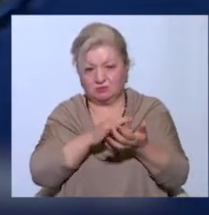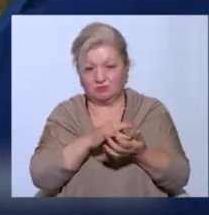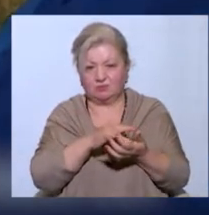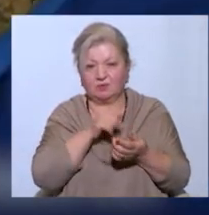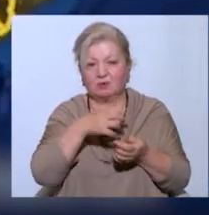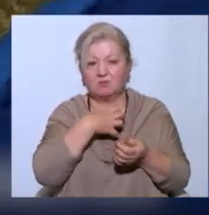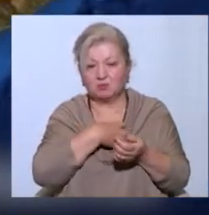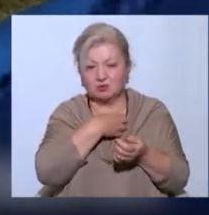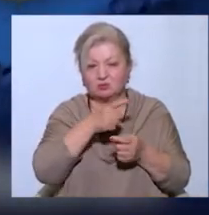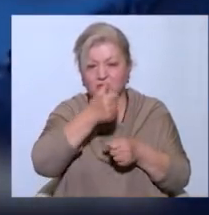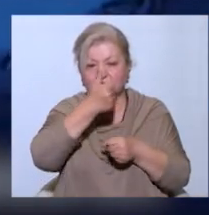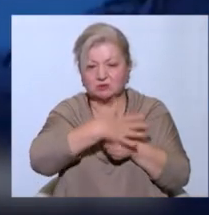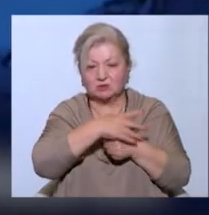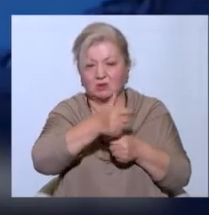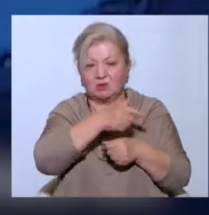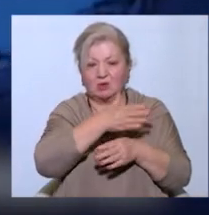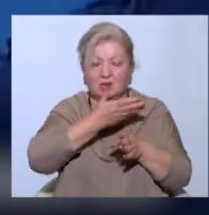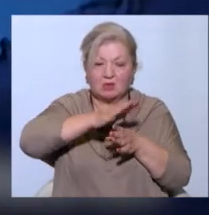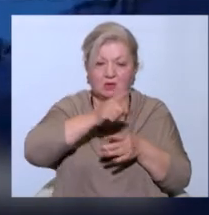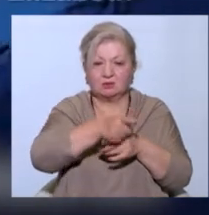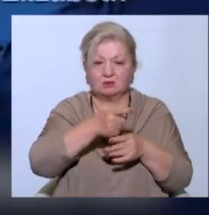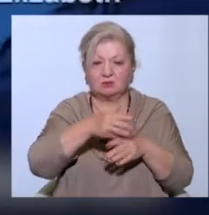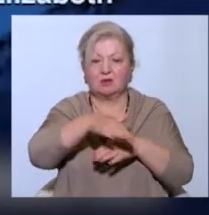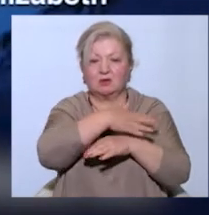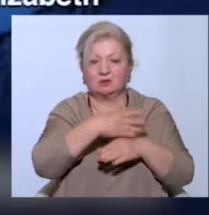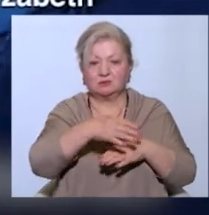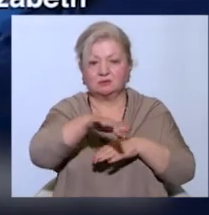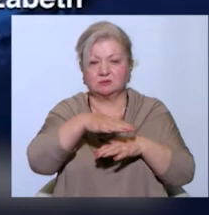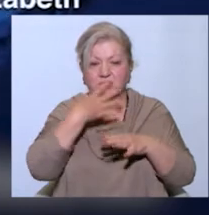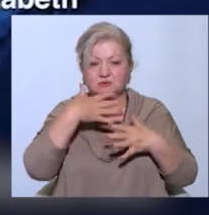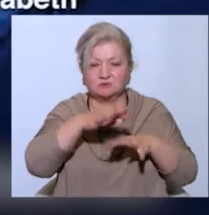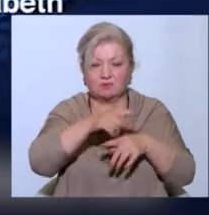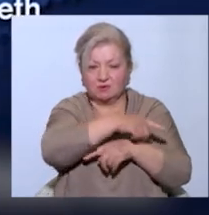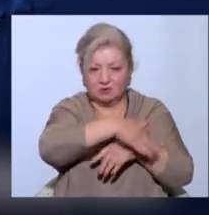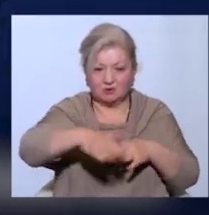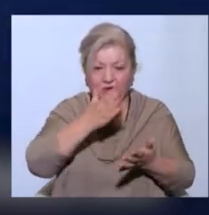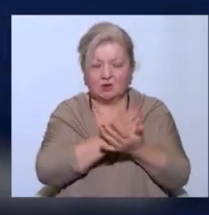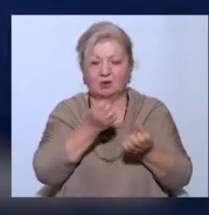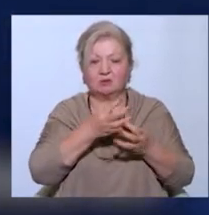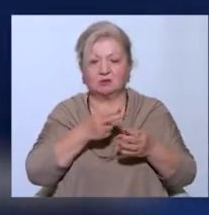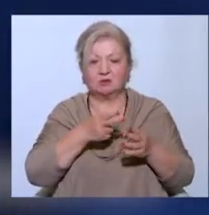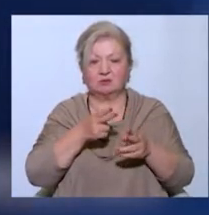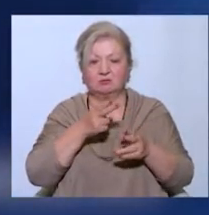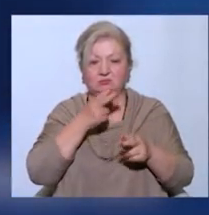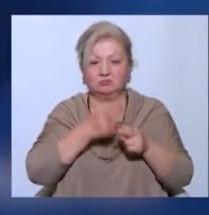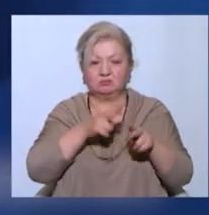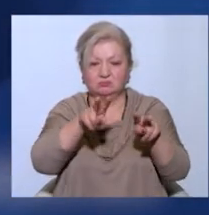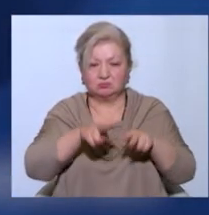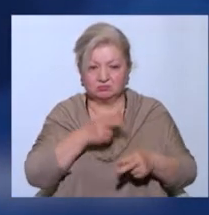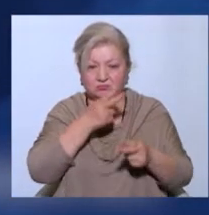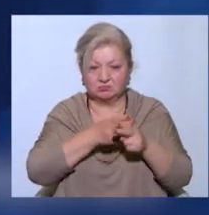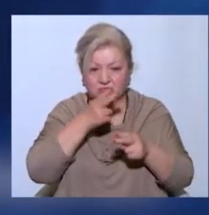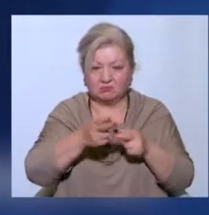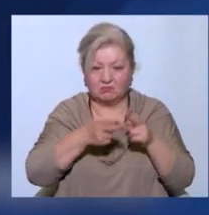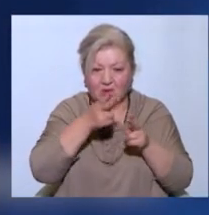ეს მნიშვნელოვანი ცენტრალური ნაწილი სანაპირო ხაზთან დაკავშირებულია სარკინიგზო ხაზებით, ისეთ პორტებთან, როგორც არის